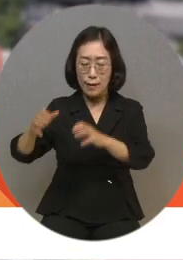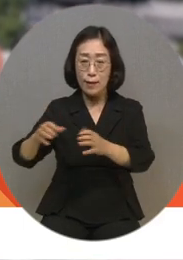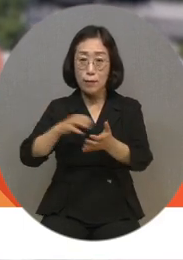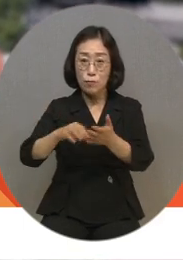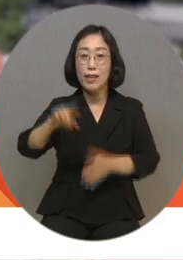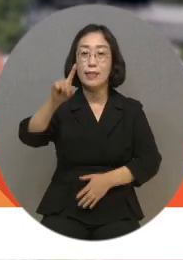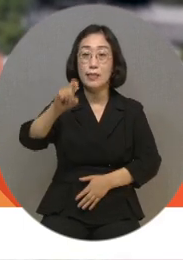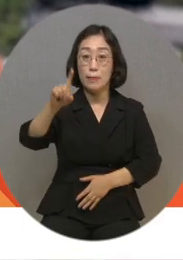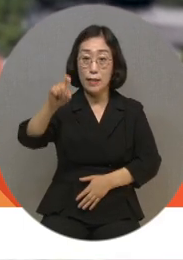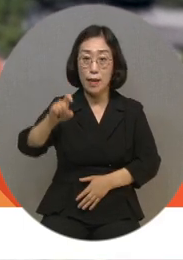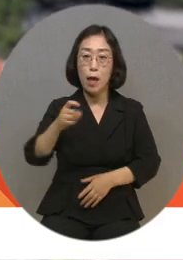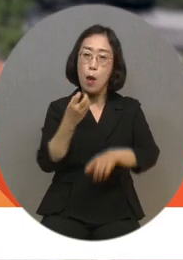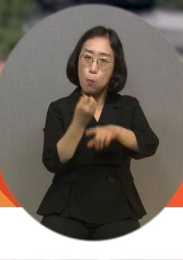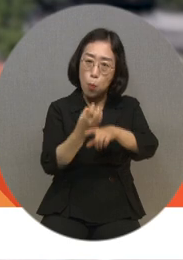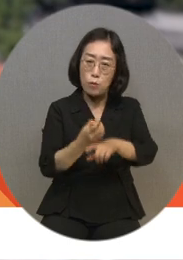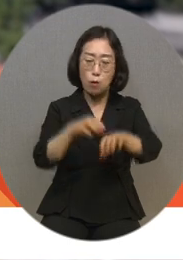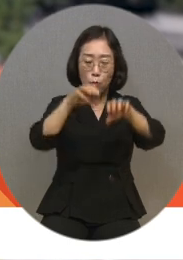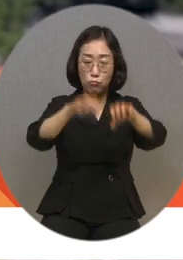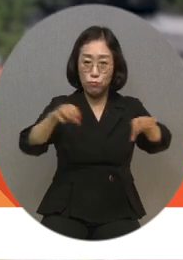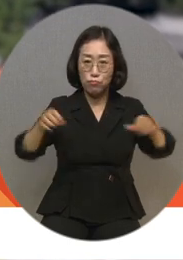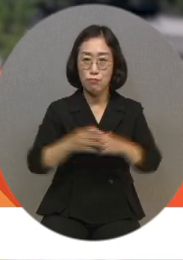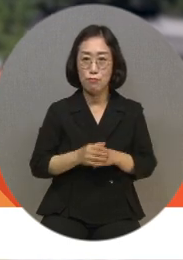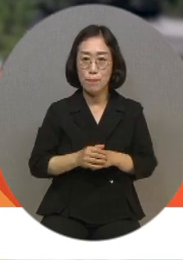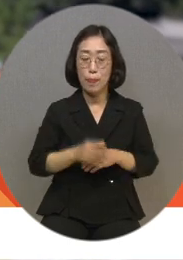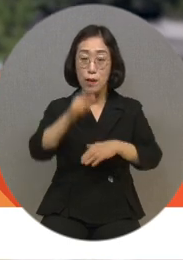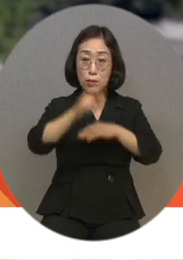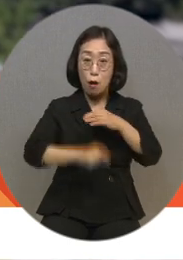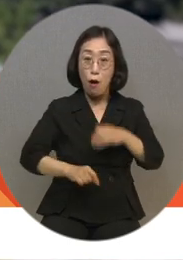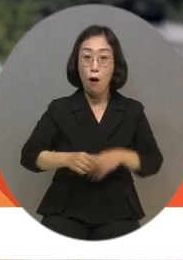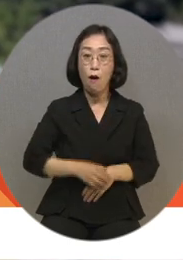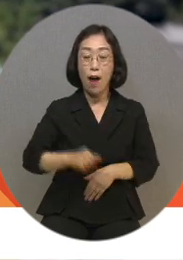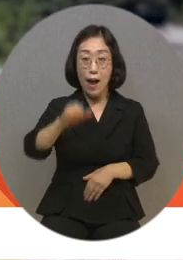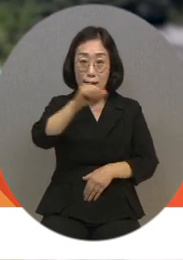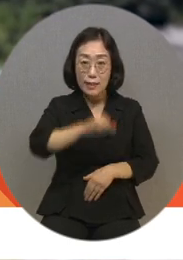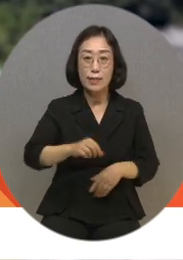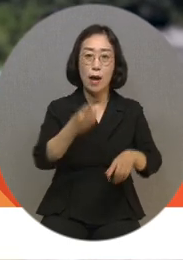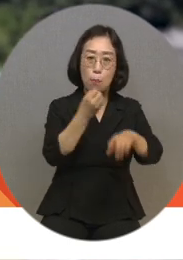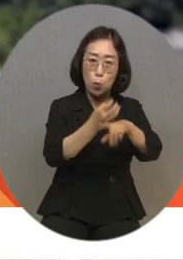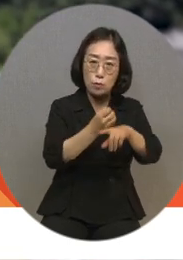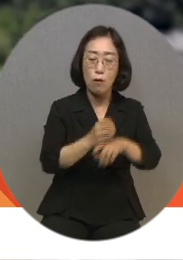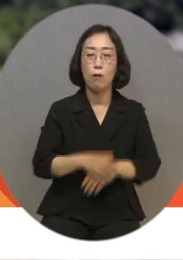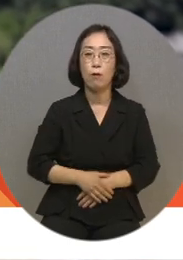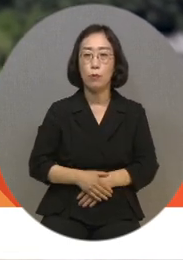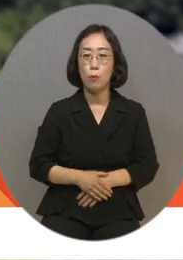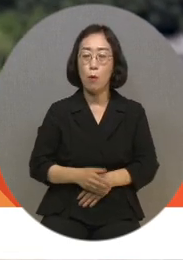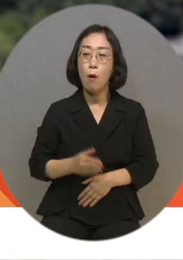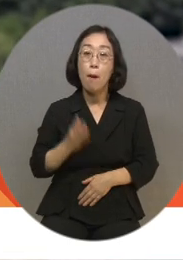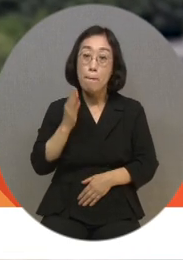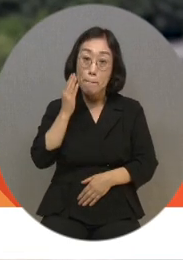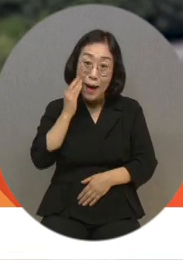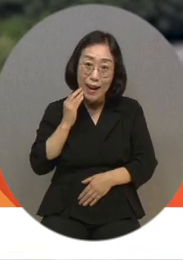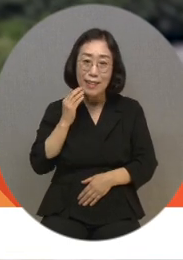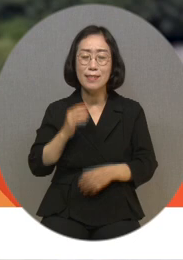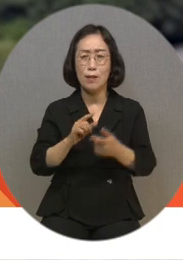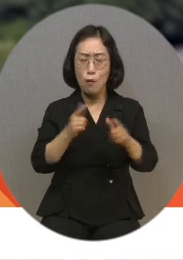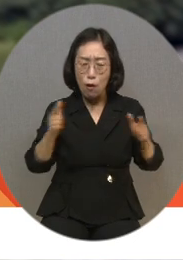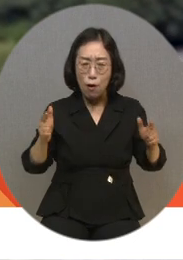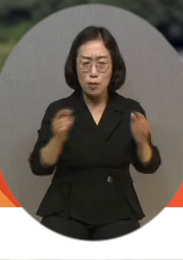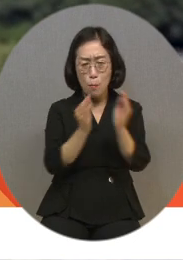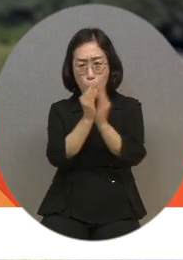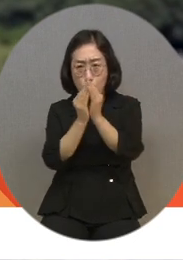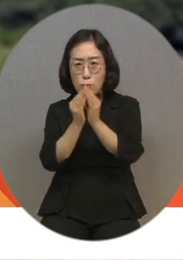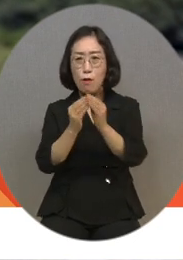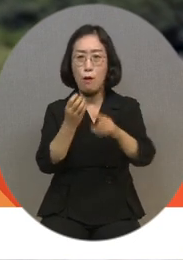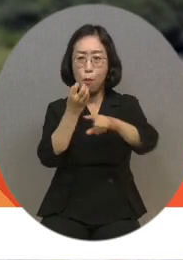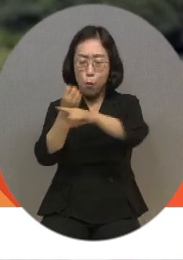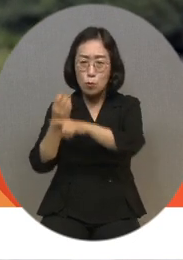보석을 선보입니다 의 보석인 터키석과 청금석 사파이어 루비 등 보석 일곱 장의